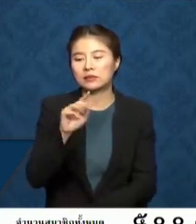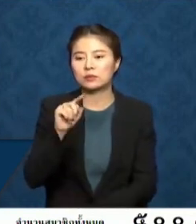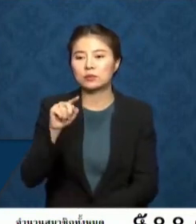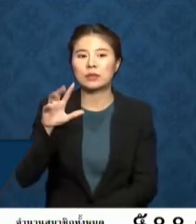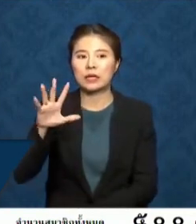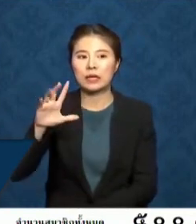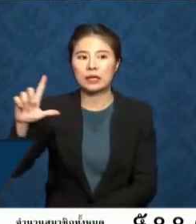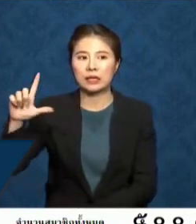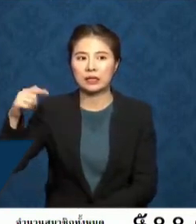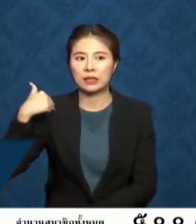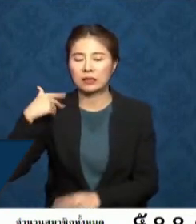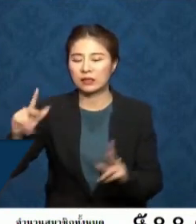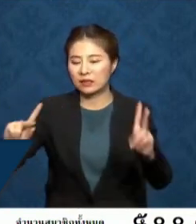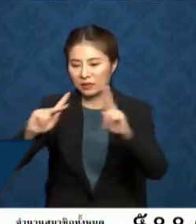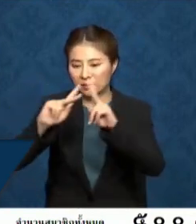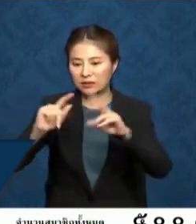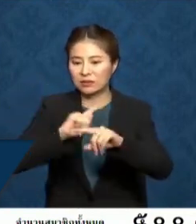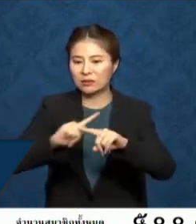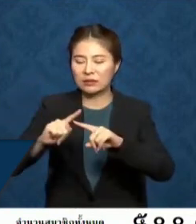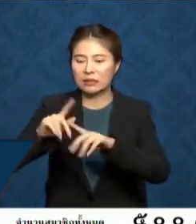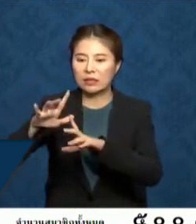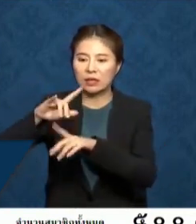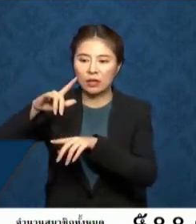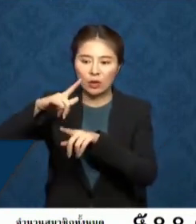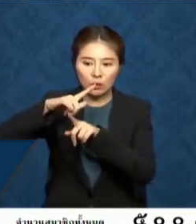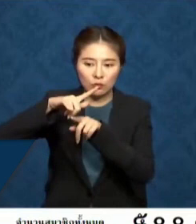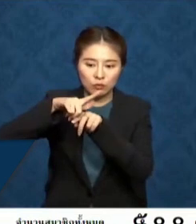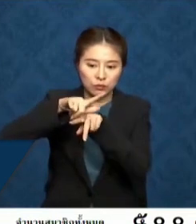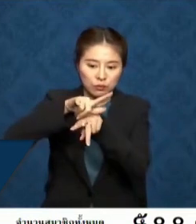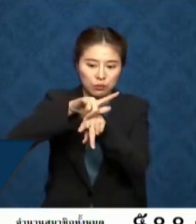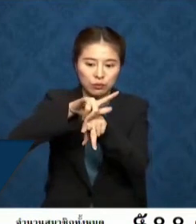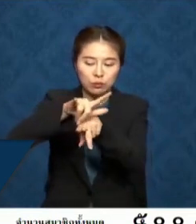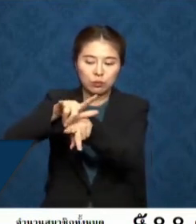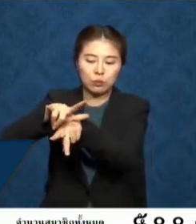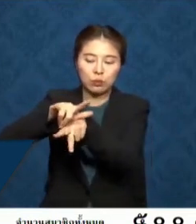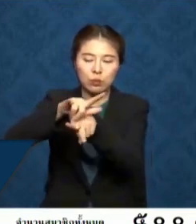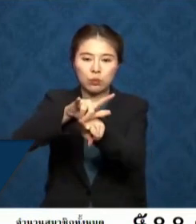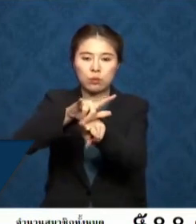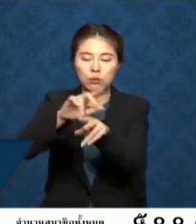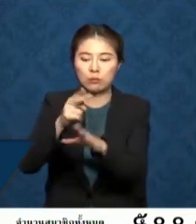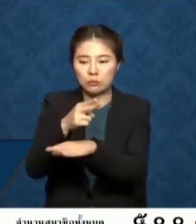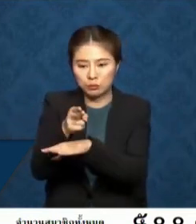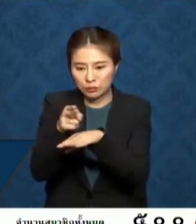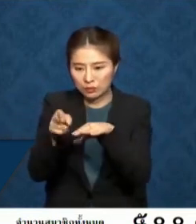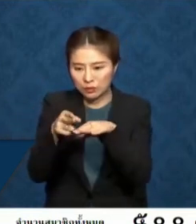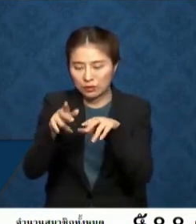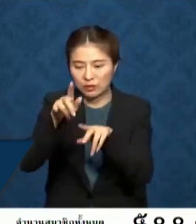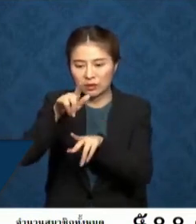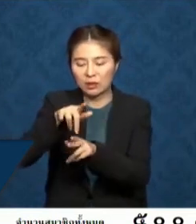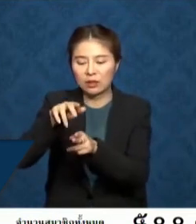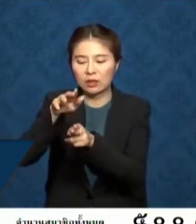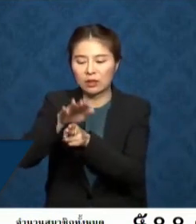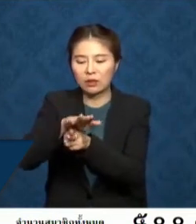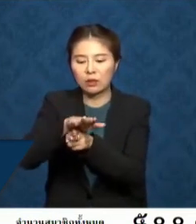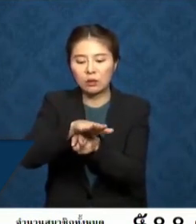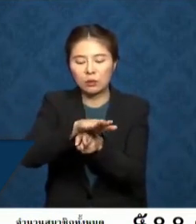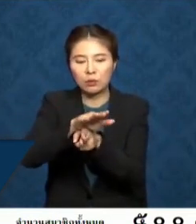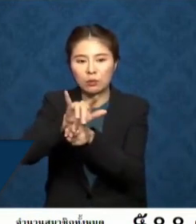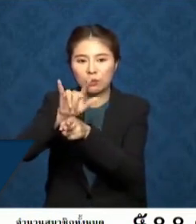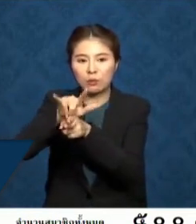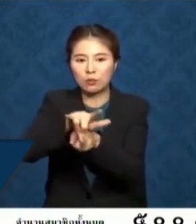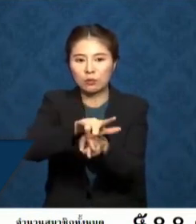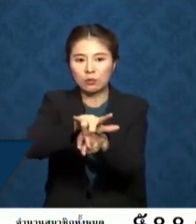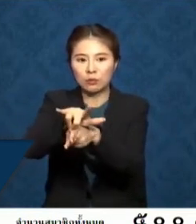ทรวงซื้อหมดครับซื้อโดรนอะไรต่างๆคือโดรนเต็มประเทศครับตอนนี้แต่ผมหุยอันนี้ UAV เลยเหรอ UAV